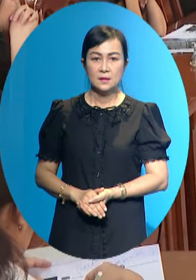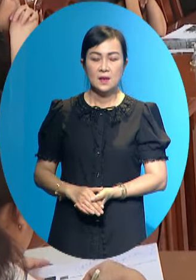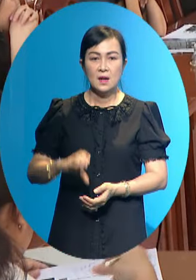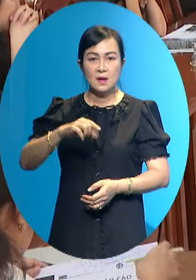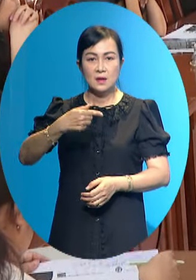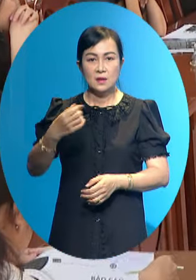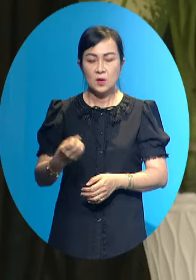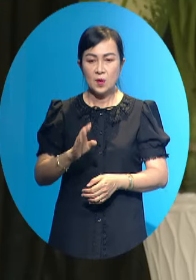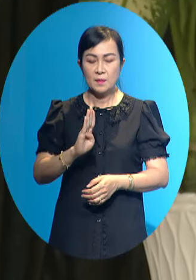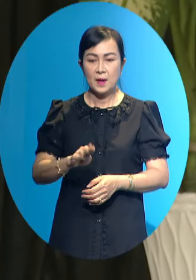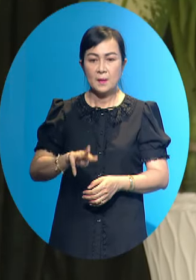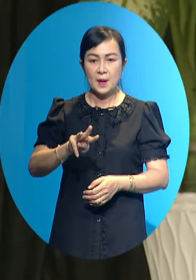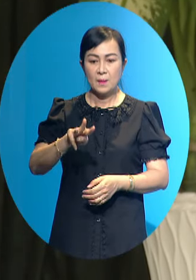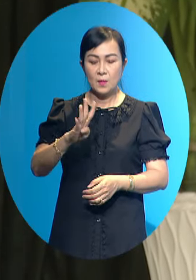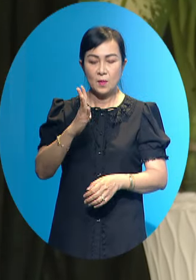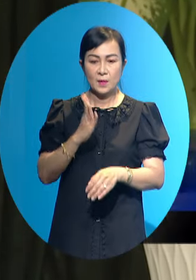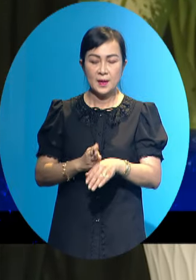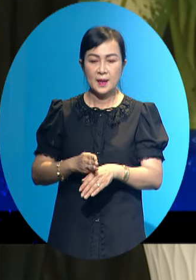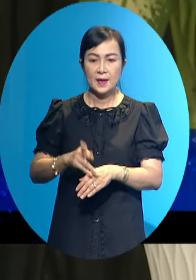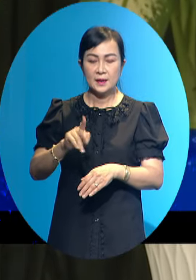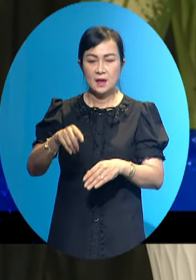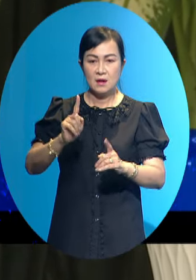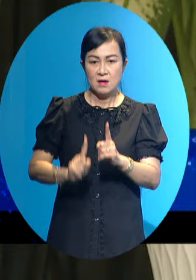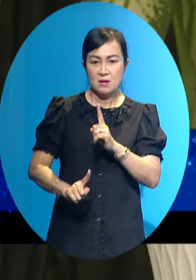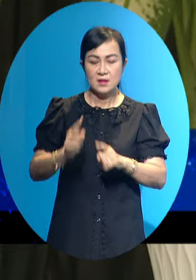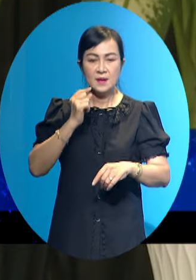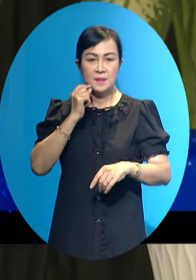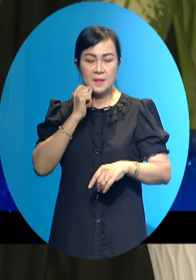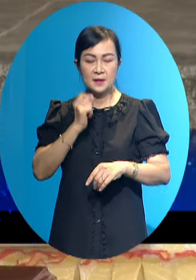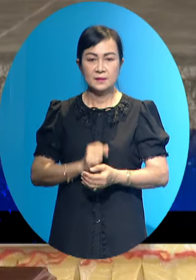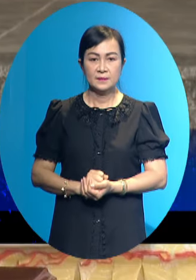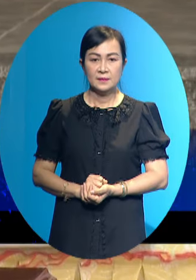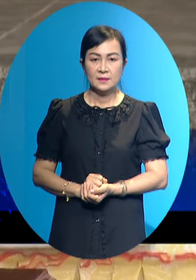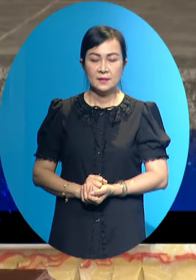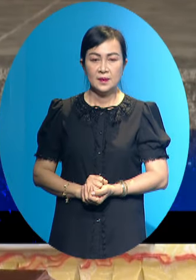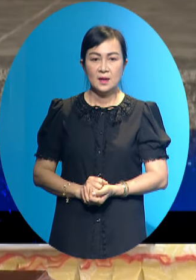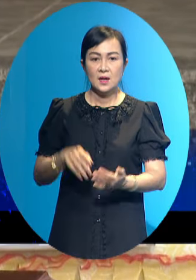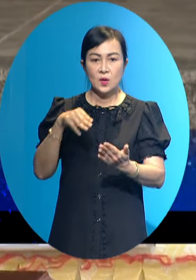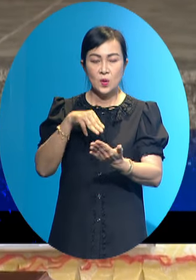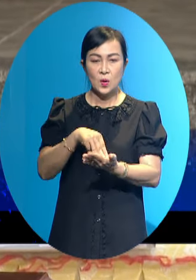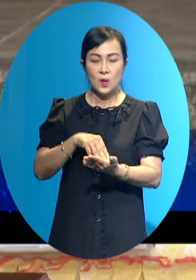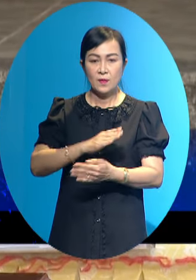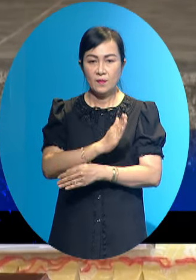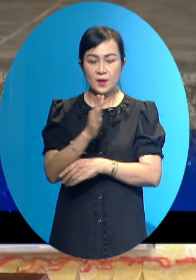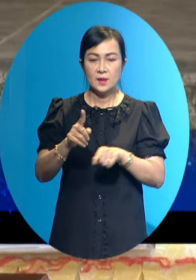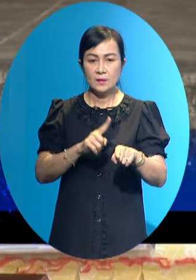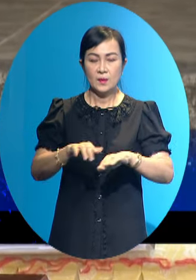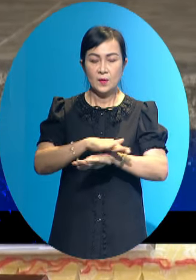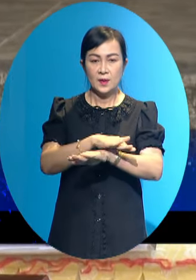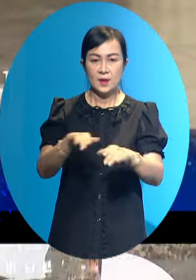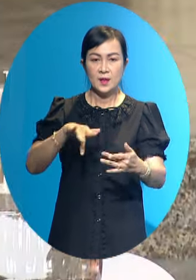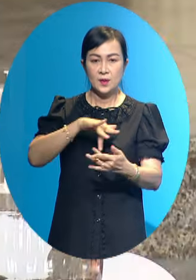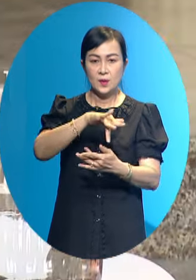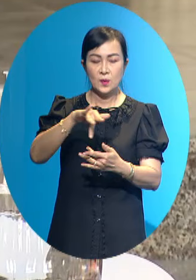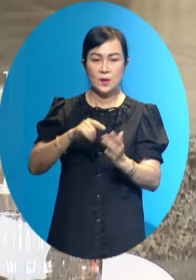Huyện Cần Giờ nổi bật với 34.000 hecta rừng ngập mặn và khu dự trữ sinh quyển của thế giới. Đây là cơ hội để huyện phát triển dịch vụ nghỉ dưỡng và du